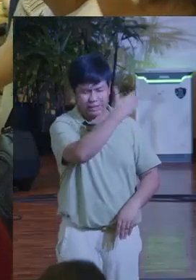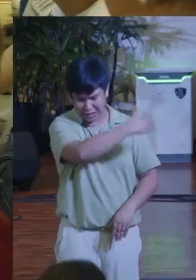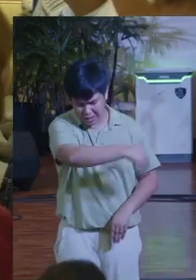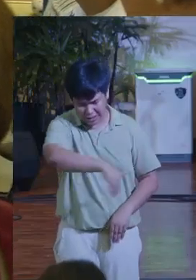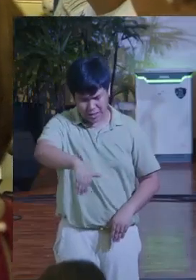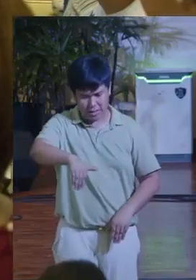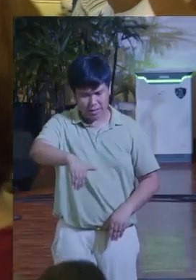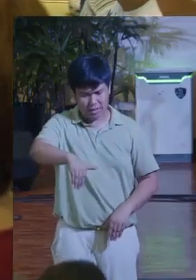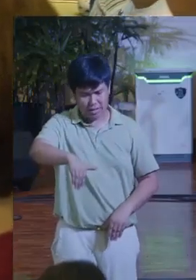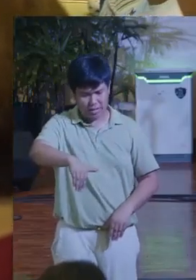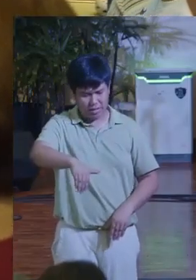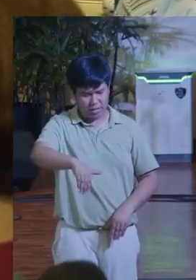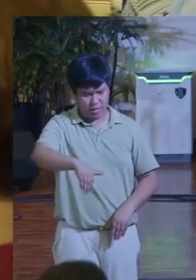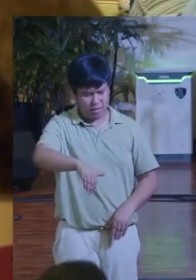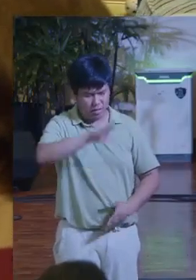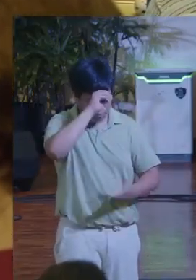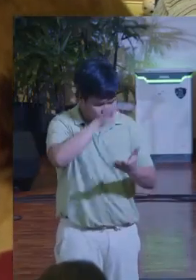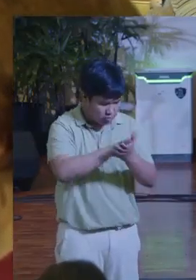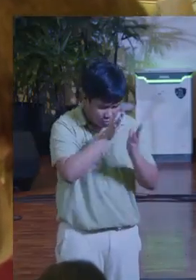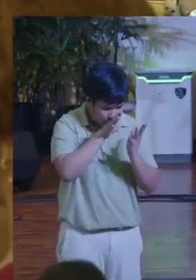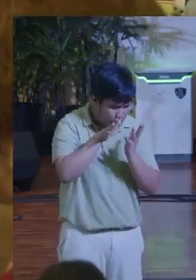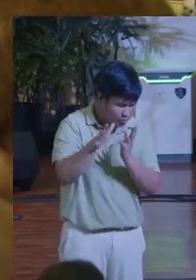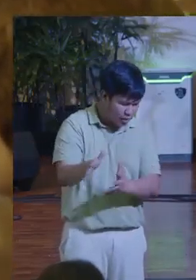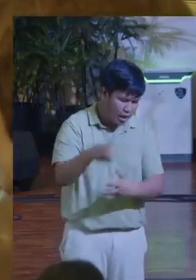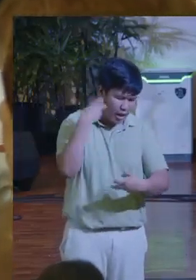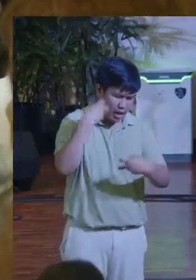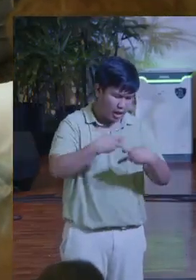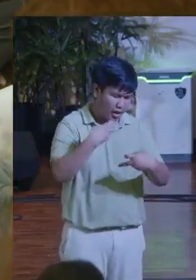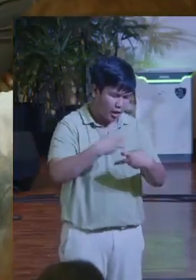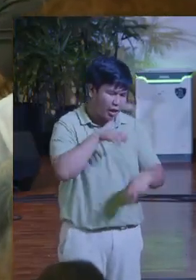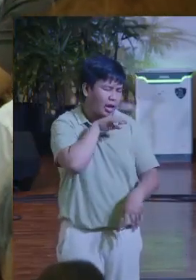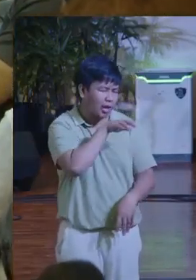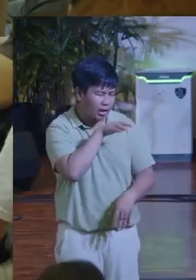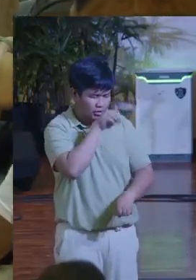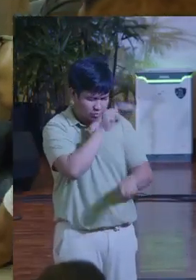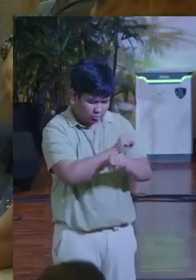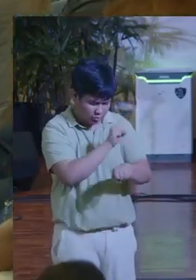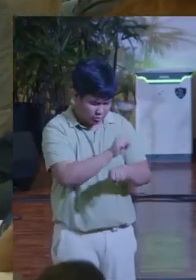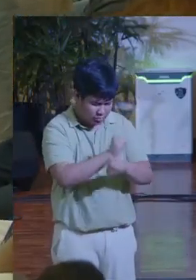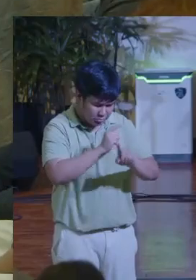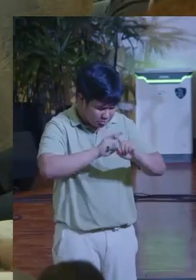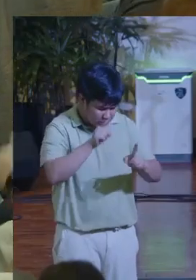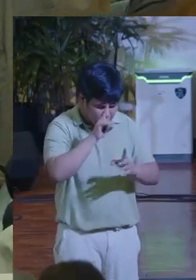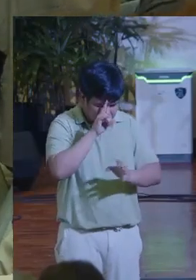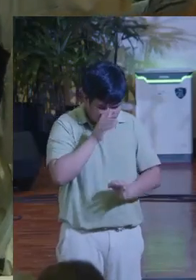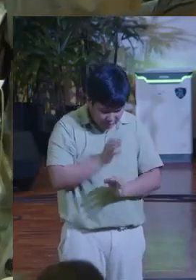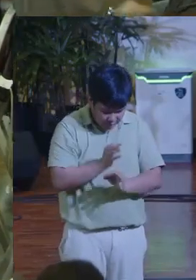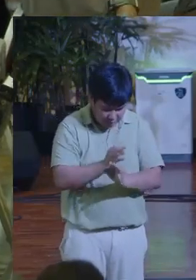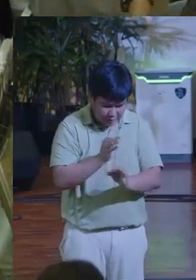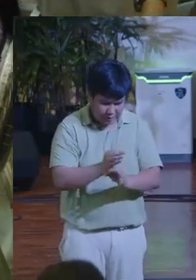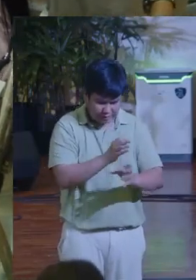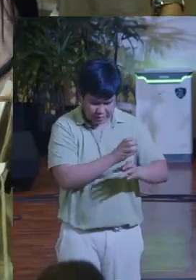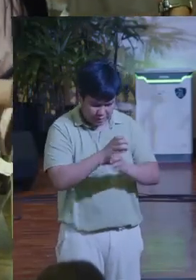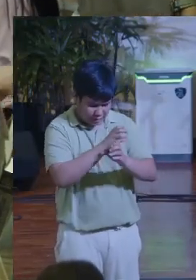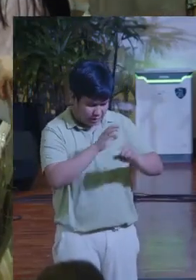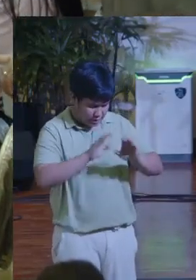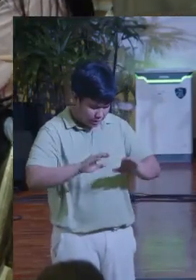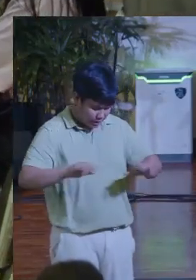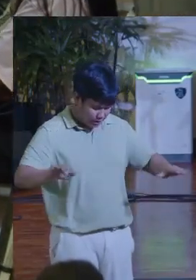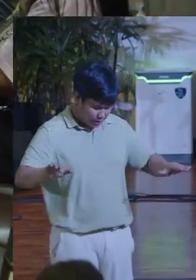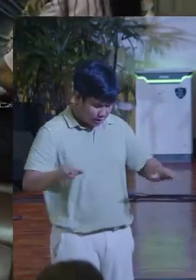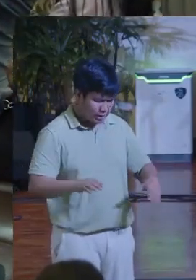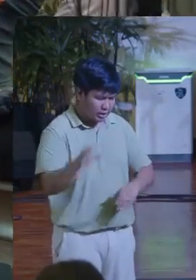Panginoon, na hirap sa kanilang mga buhay, tapat na nag-aalaga ng kanilang mga anak